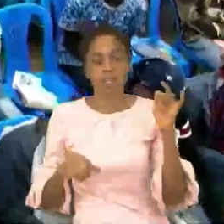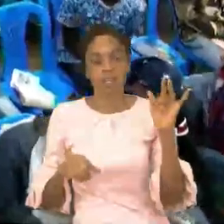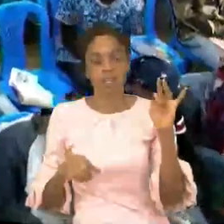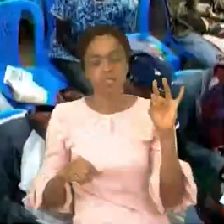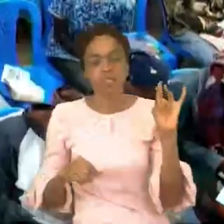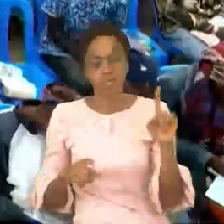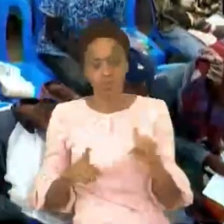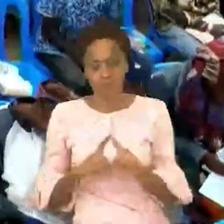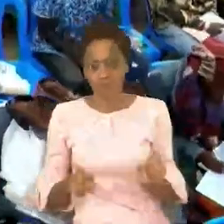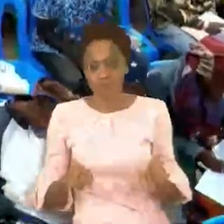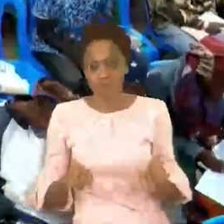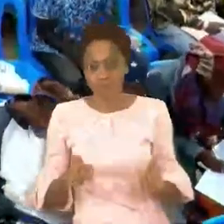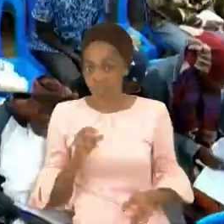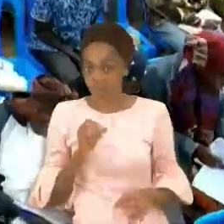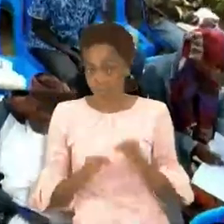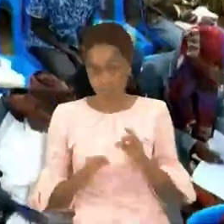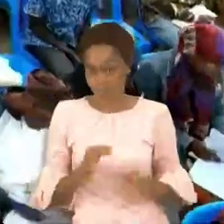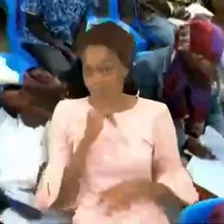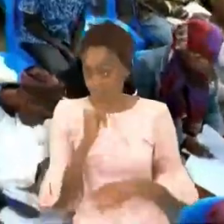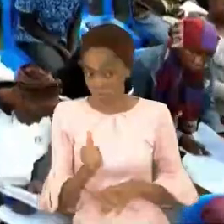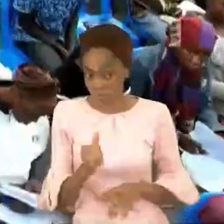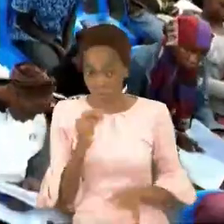Verset 18, sinon, sache